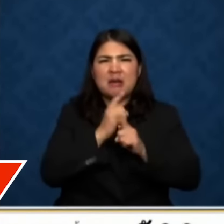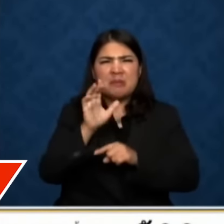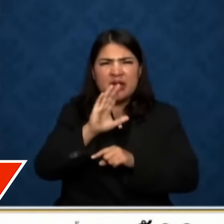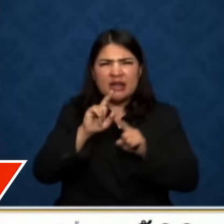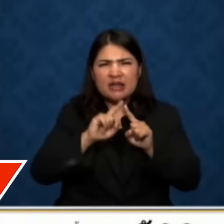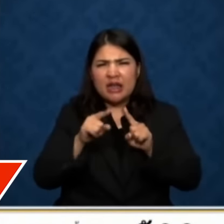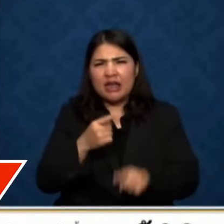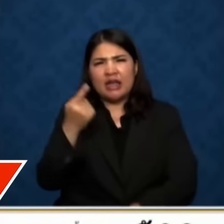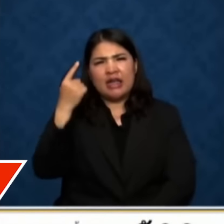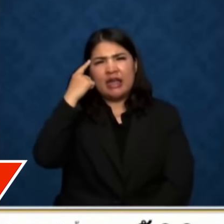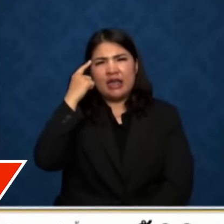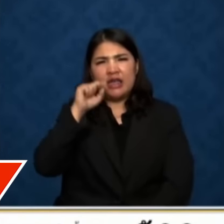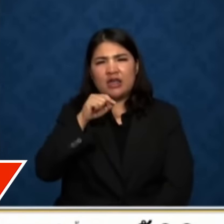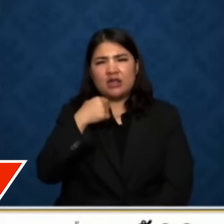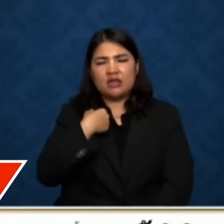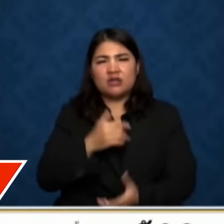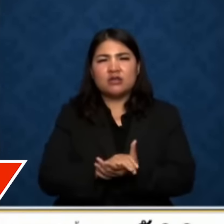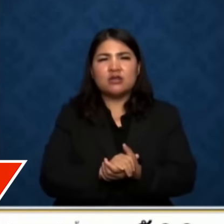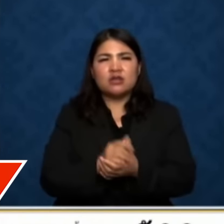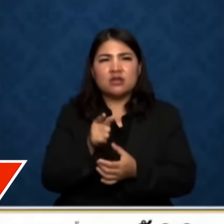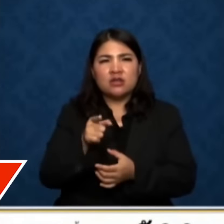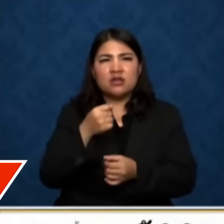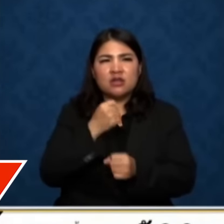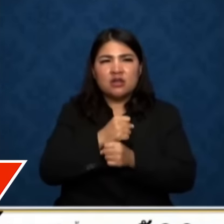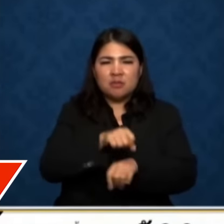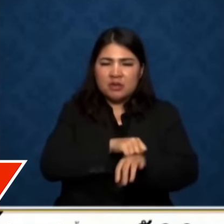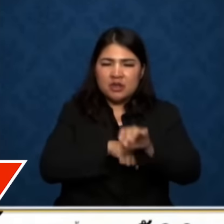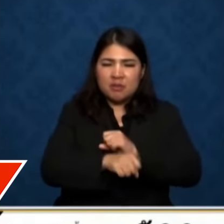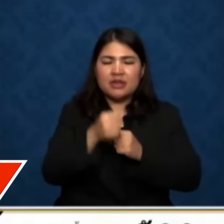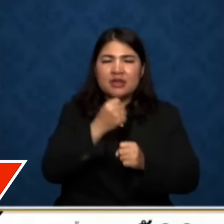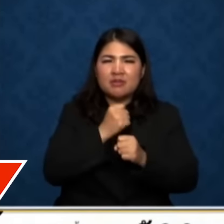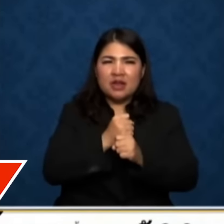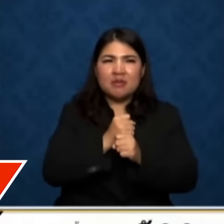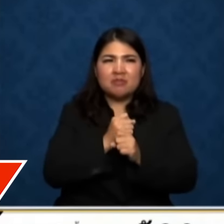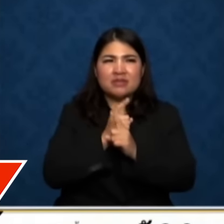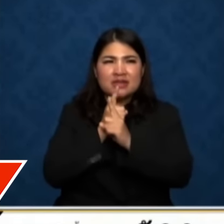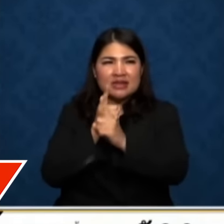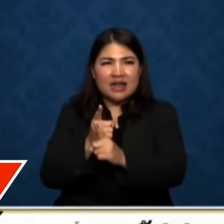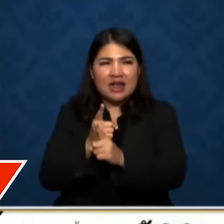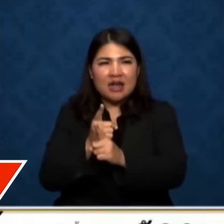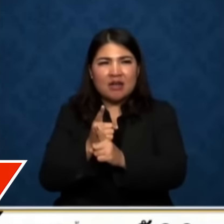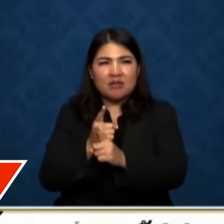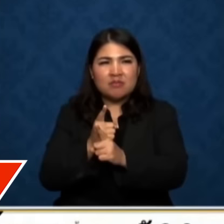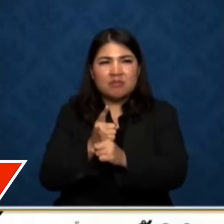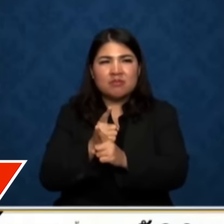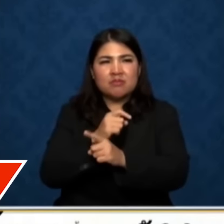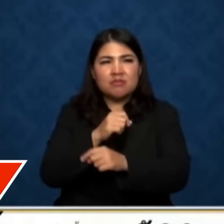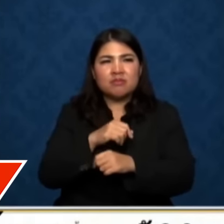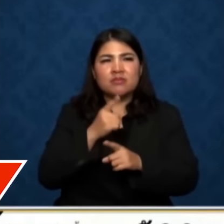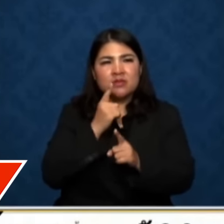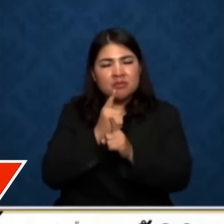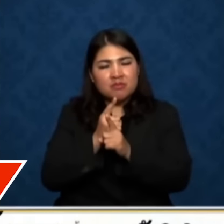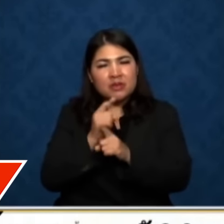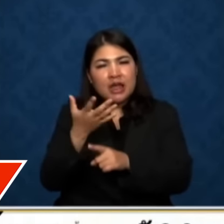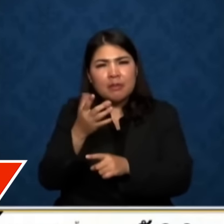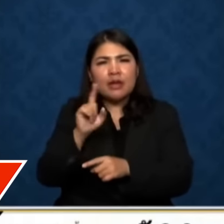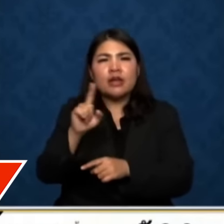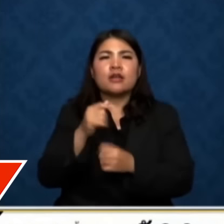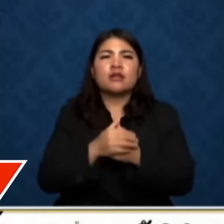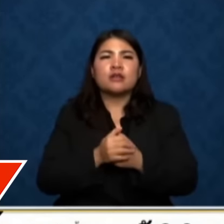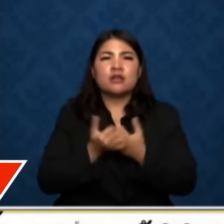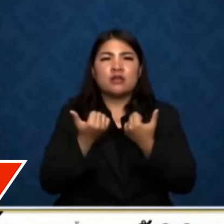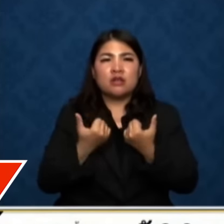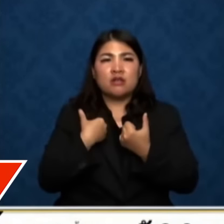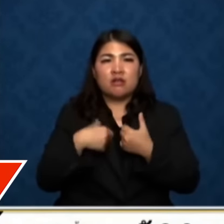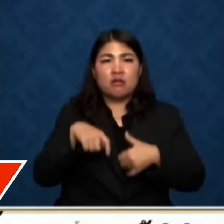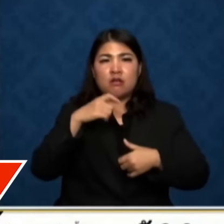ะสรุปแล้ววาโยได้ปฏิบัติตามรัฐธรรมนูญมาตรา152หรือไม่นะครับและได้ตั้งข้อสังเกตครับว่าการกระทำ